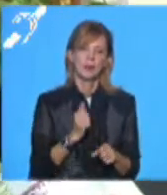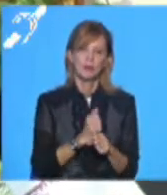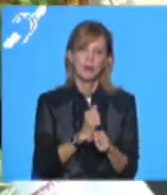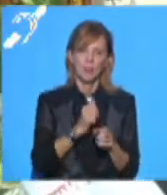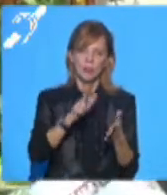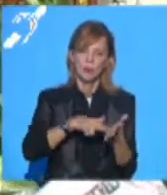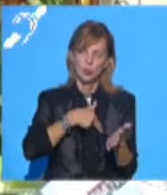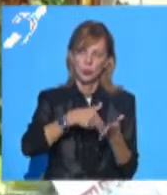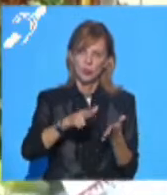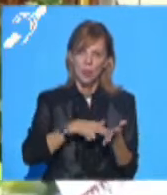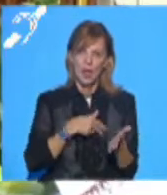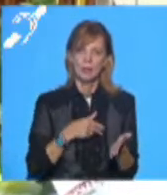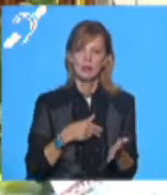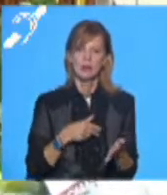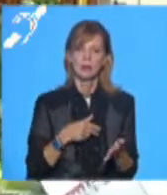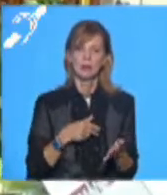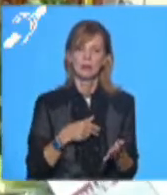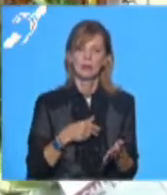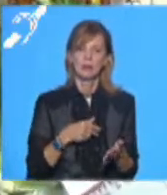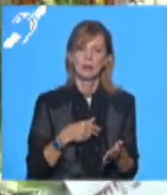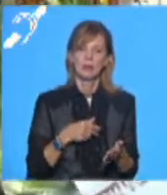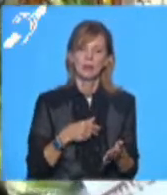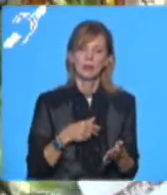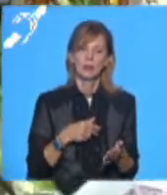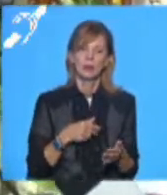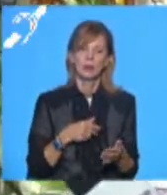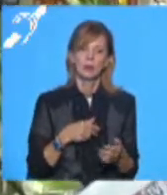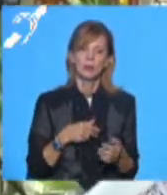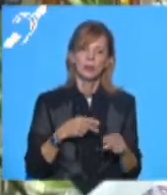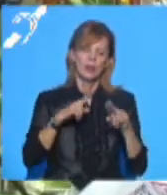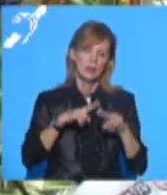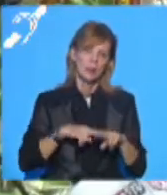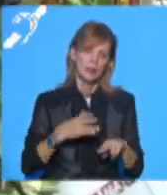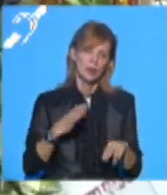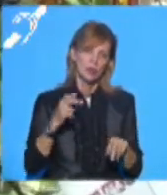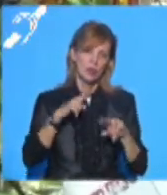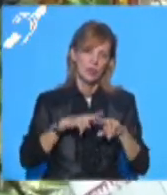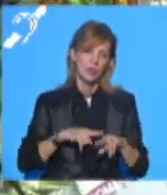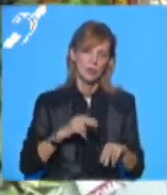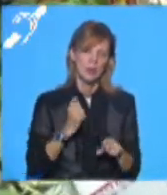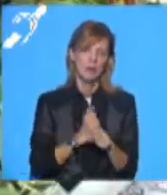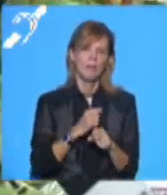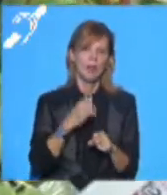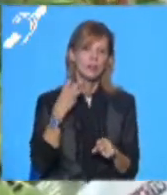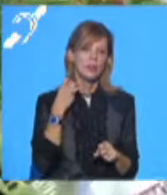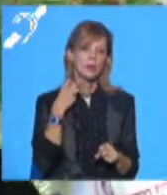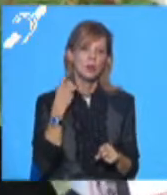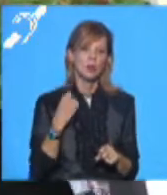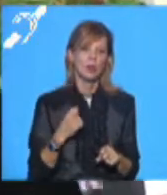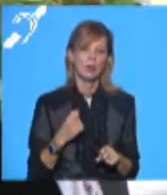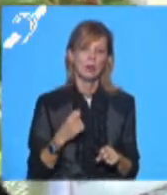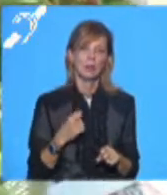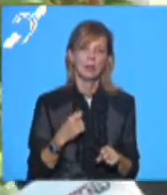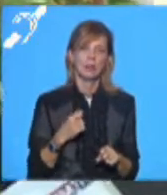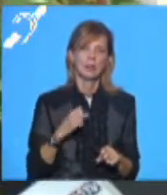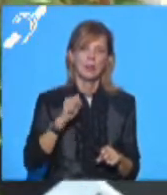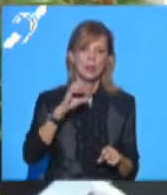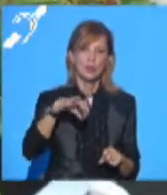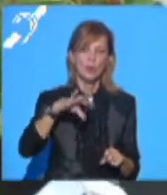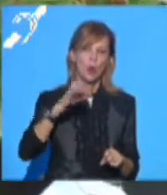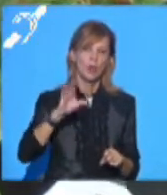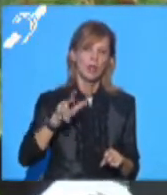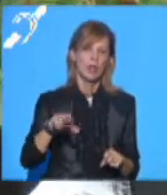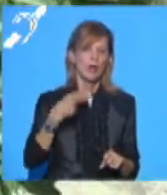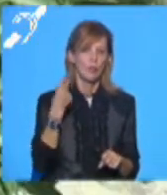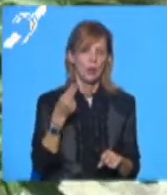doar dulceață de smochine, cu ăștia copți foarte copți, ăștia facem țuica, că dacă facem țuica din smochinii semicopți, pardon,